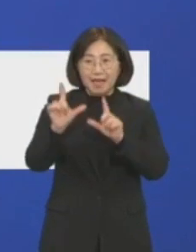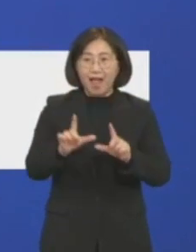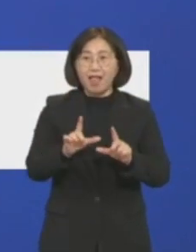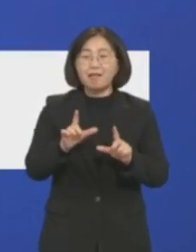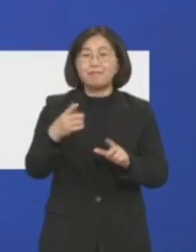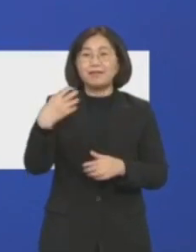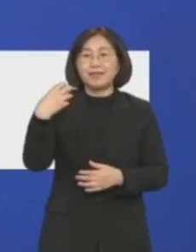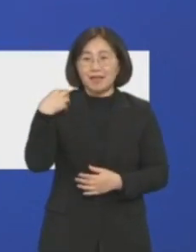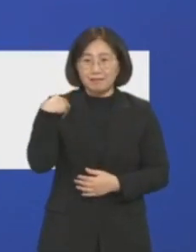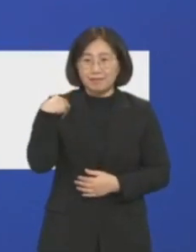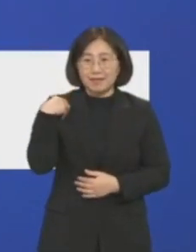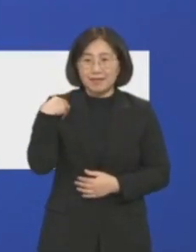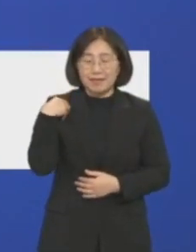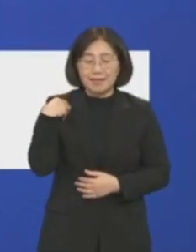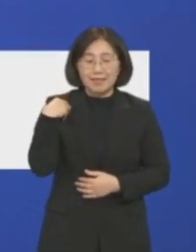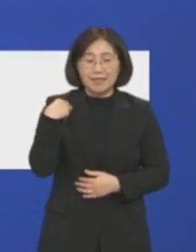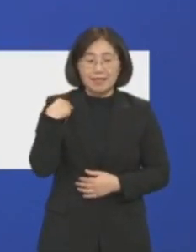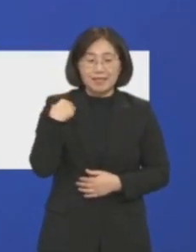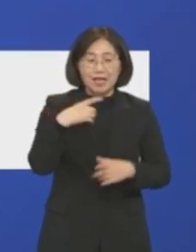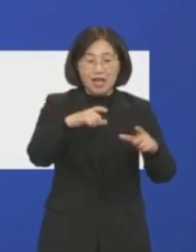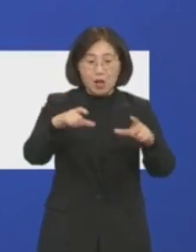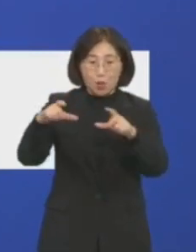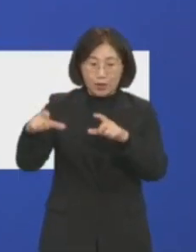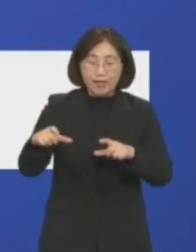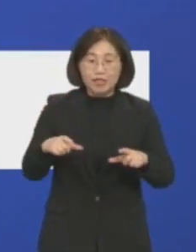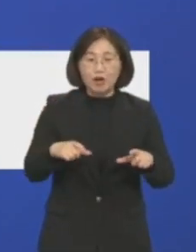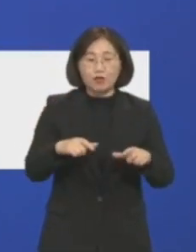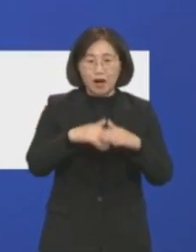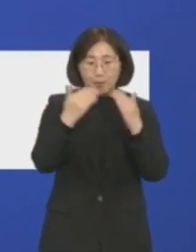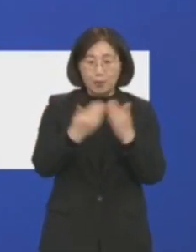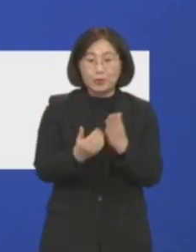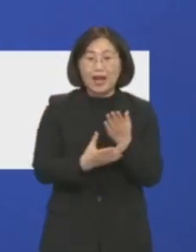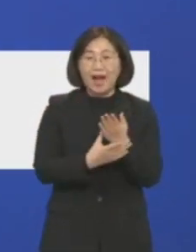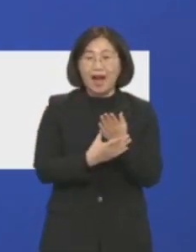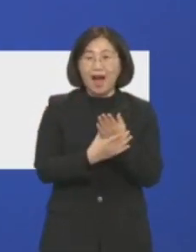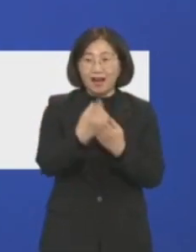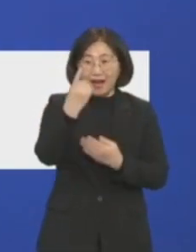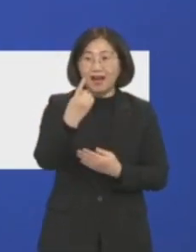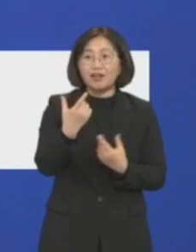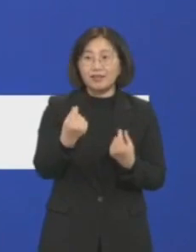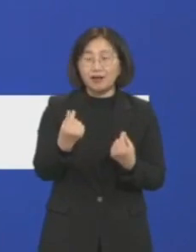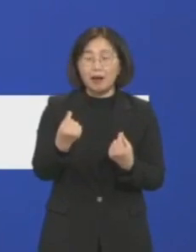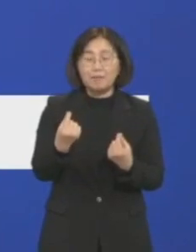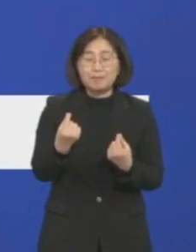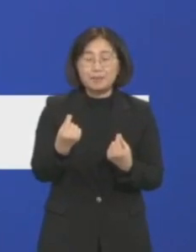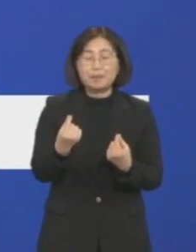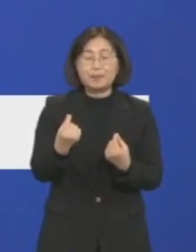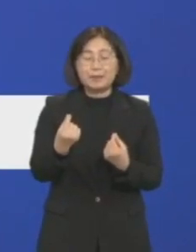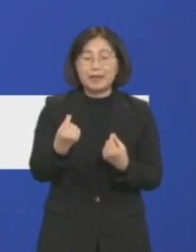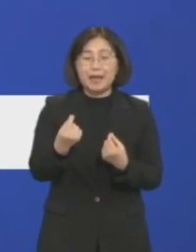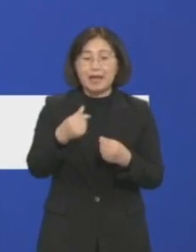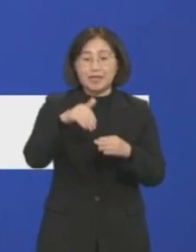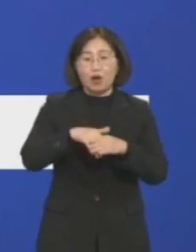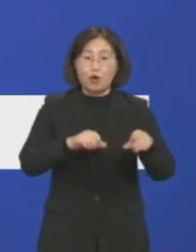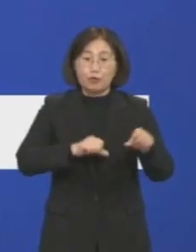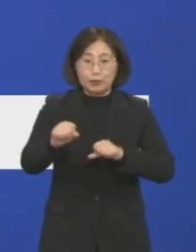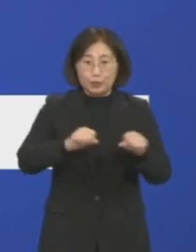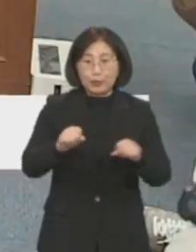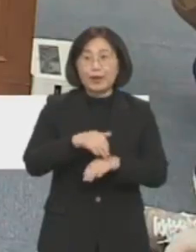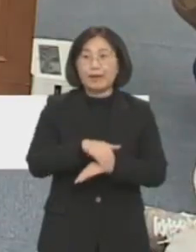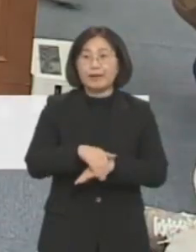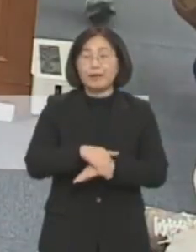책임지는, 그래서 7개 지역구 모두가 한 지역구인 것처럼 그렇게 선거운동을 할